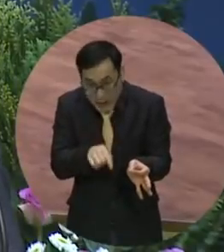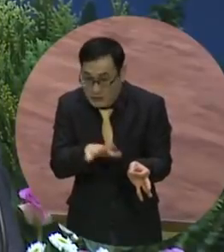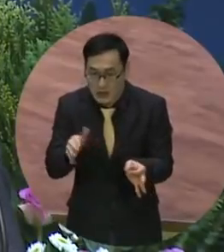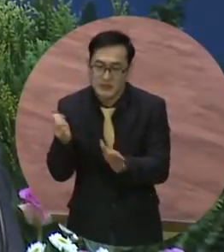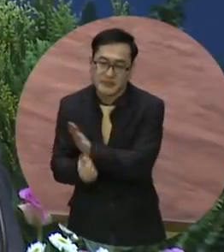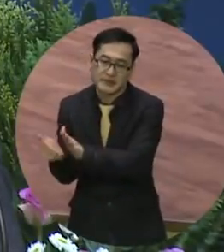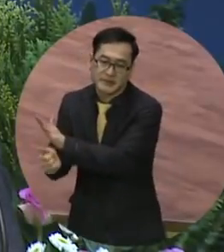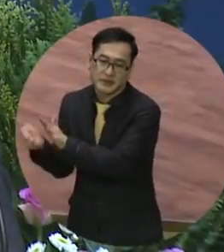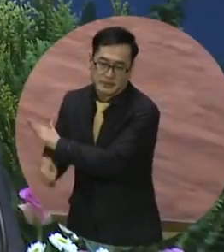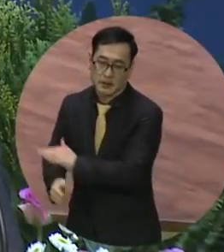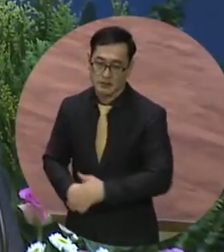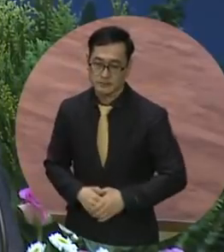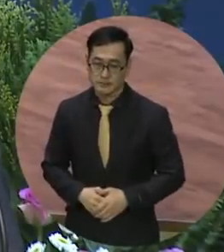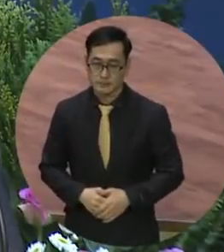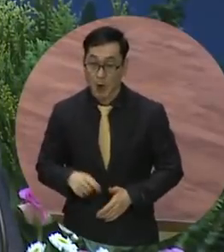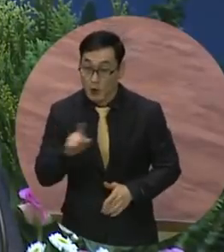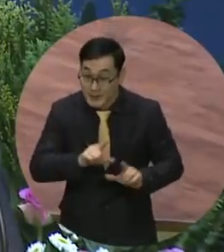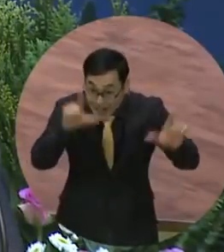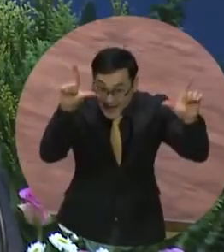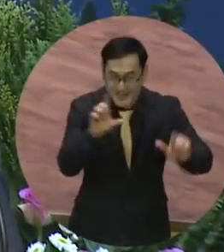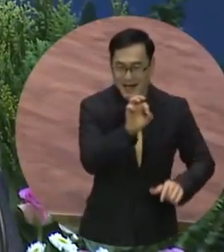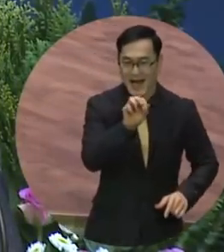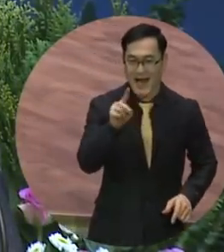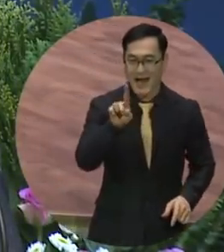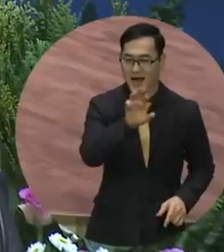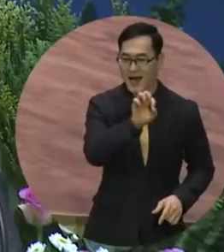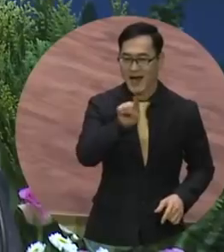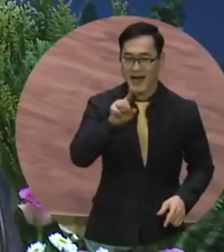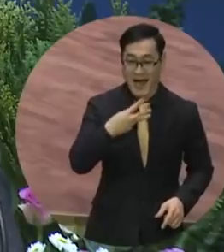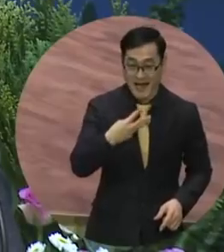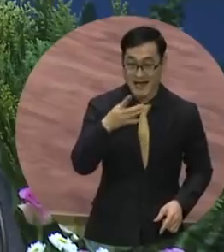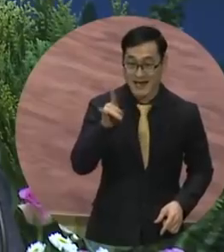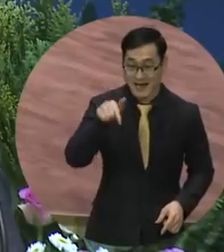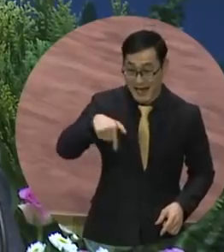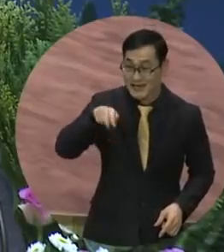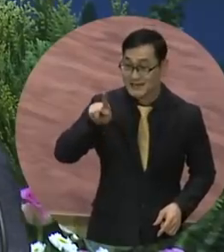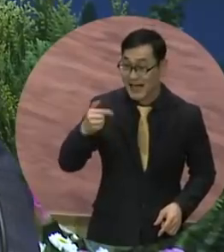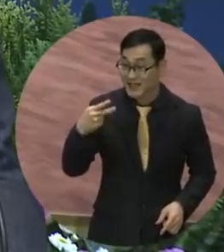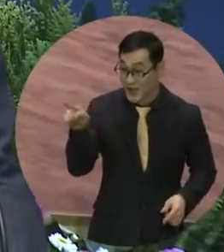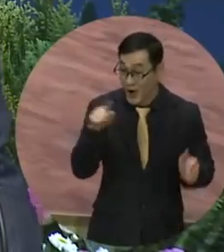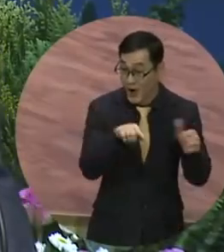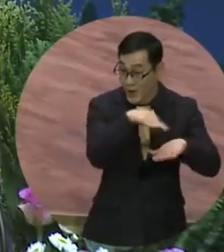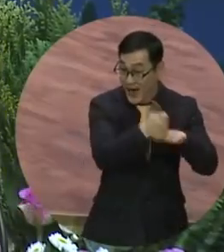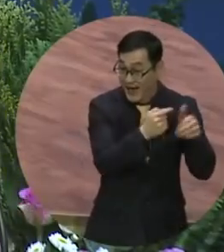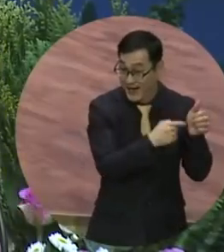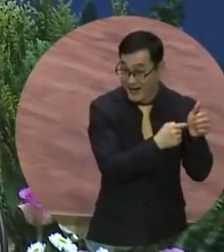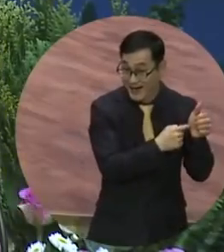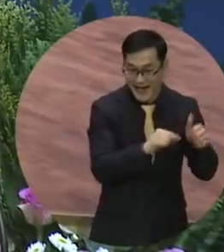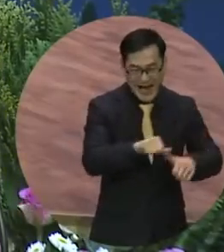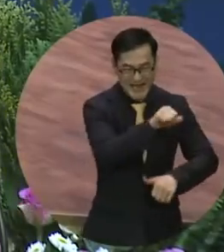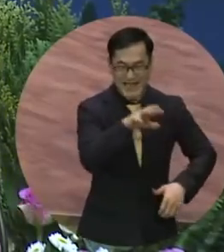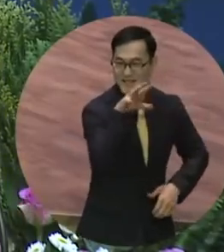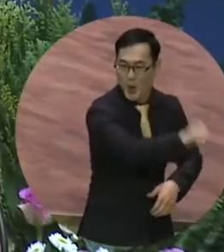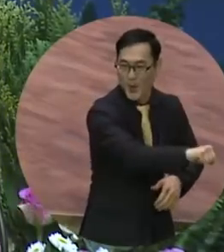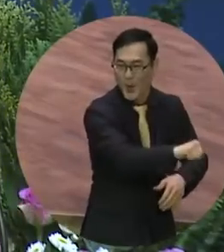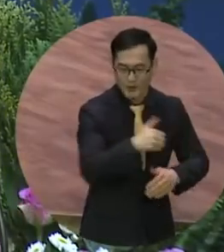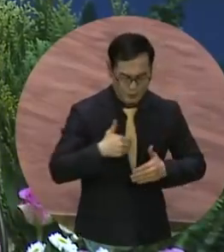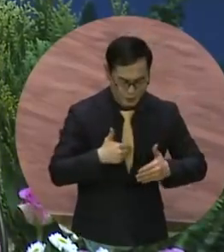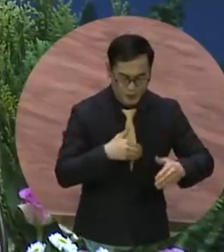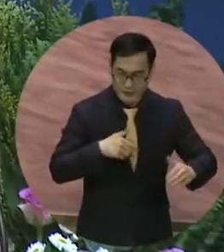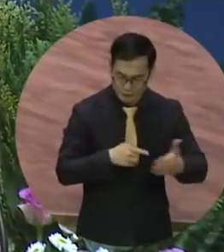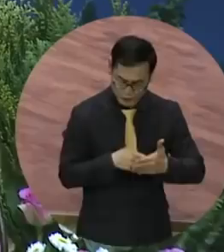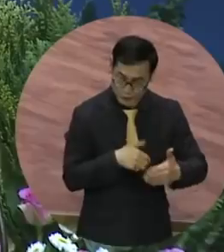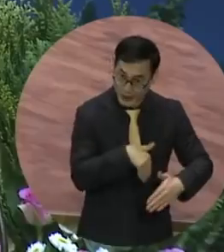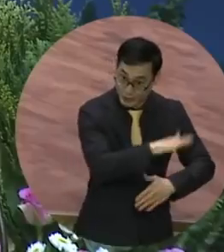그런데 어느 날 알렉산더 대왕이 거기를 지나가게 되었어요. 알렉산더 대왕이 그 아시아 정복에 지나가는 중에